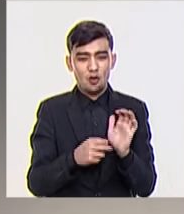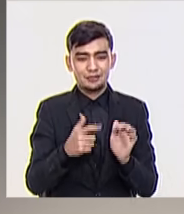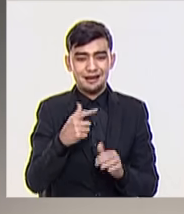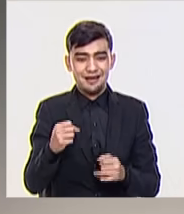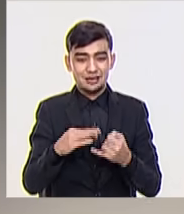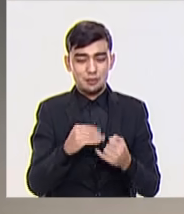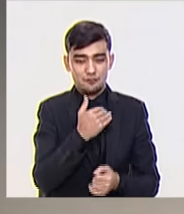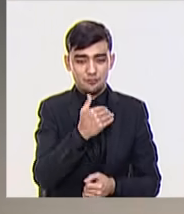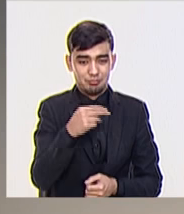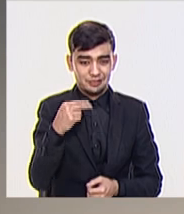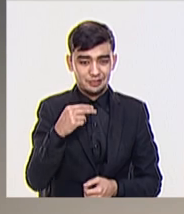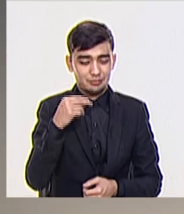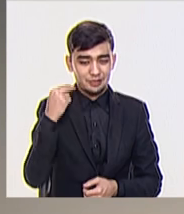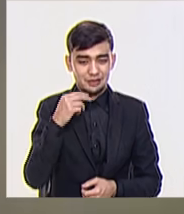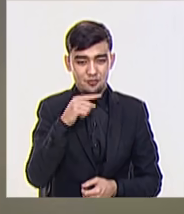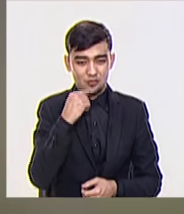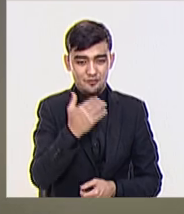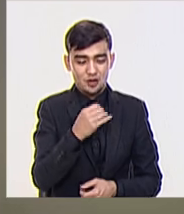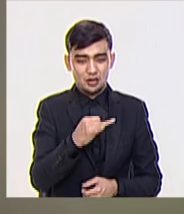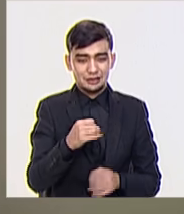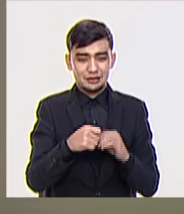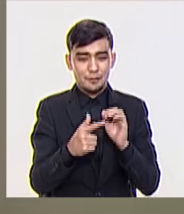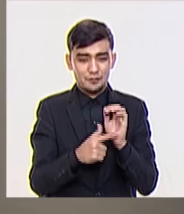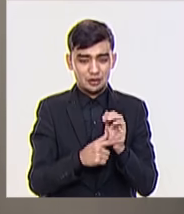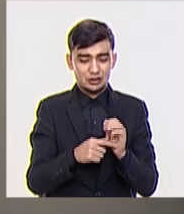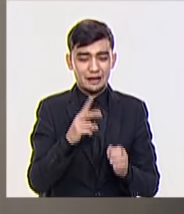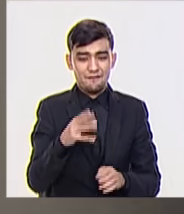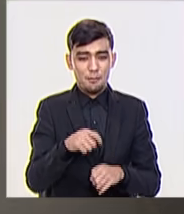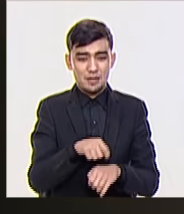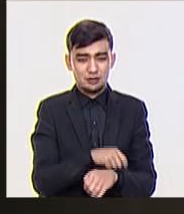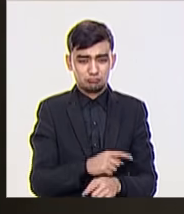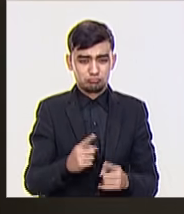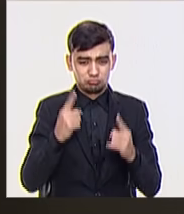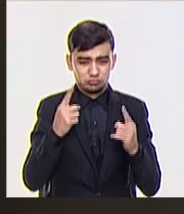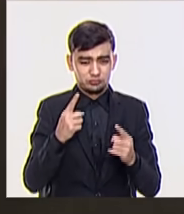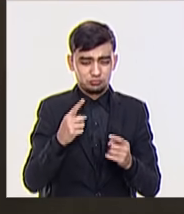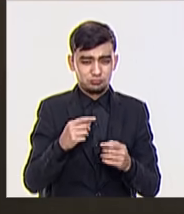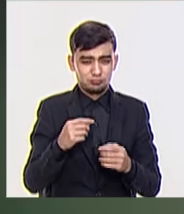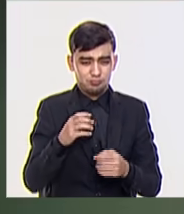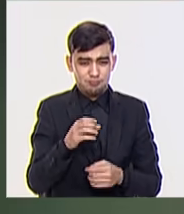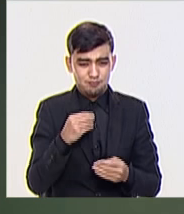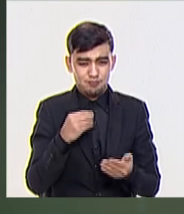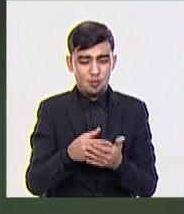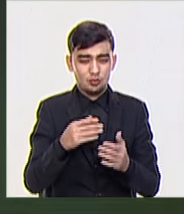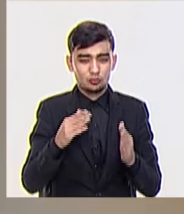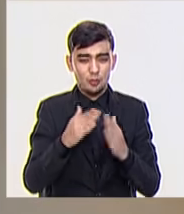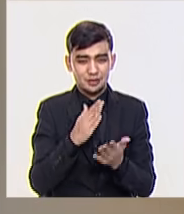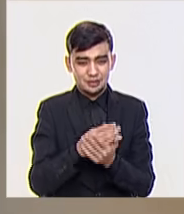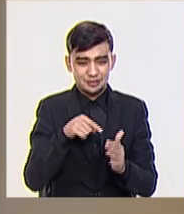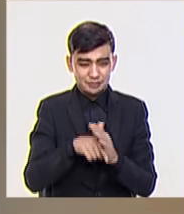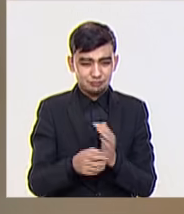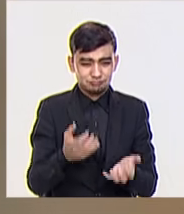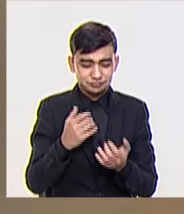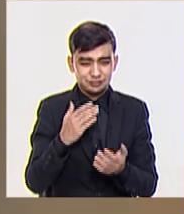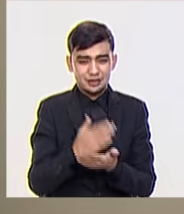бар. 17 мың шаршы метрлік зәулім сарай көрсетіледі. Алексей Навальныйдың айтуынша, жерінің асты мен үстіне дейін құрылыс салынған